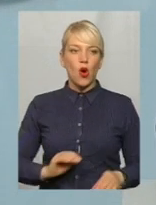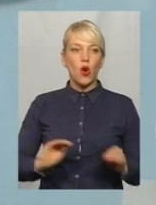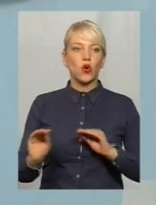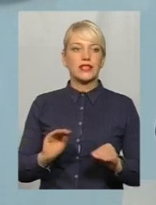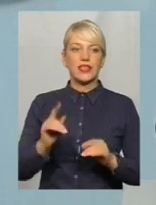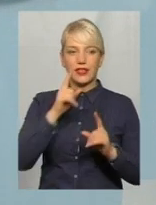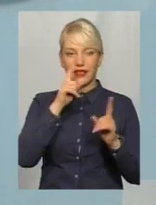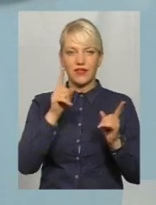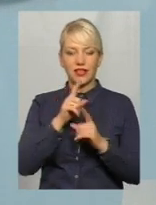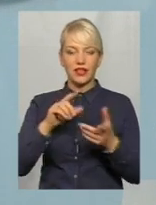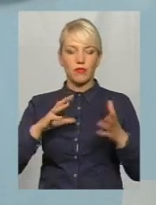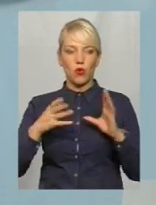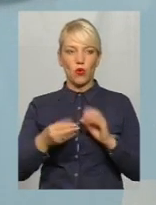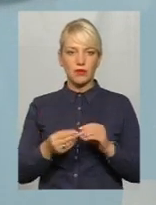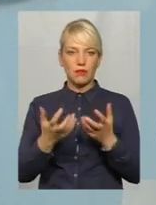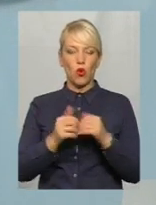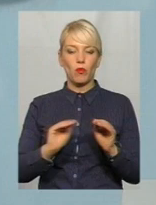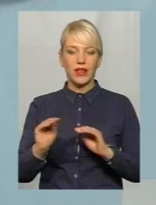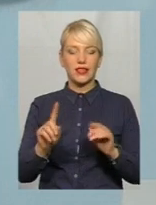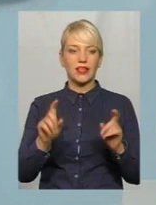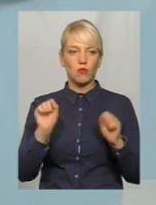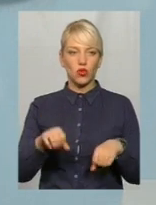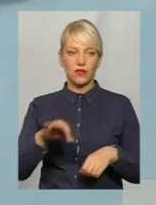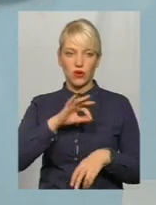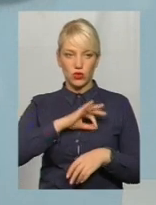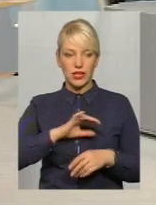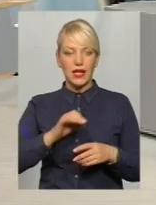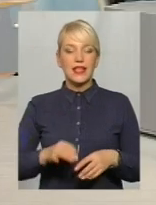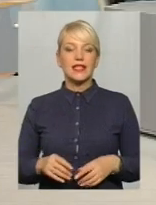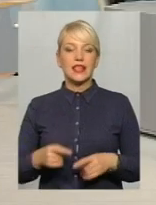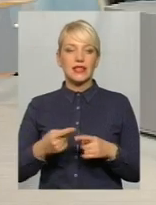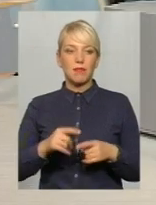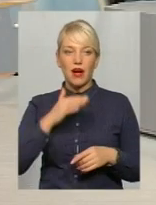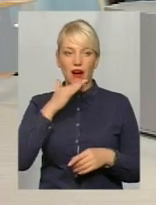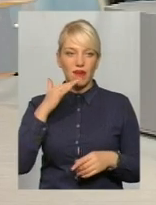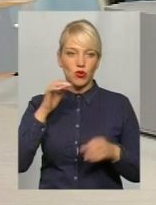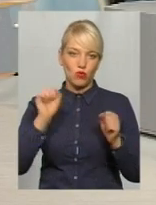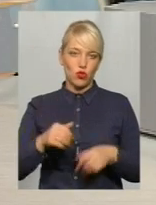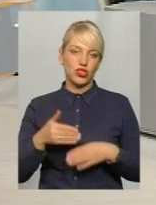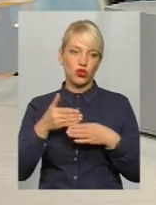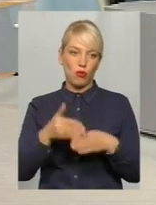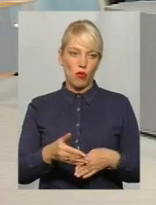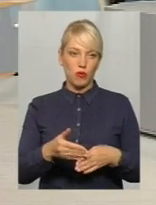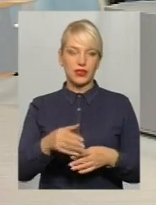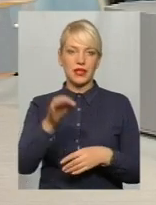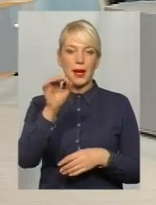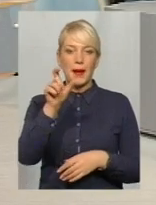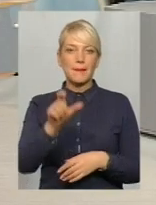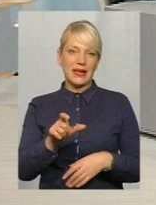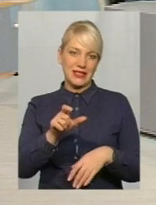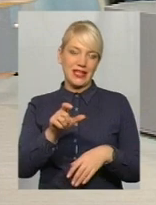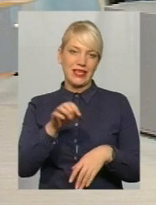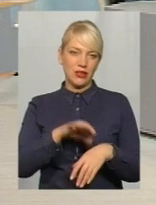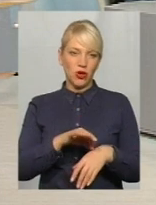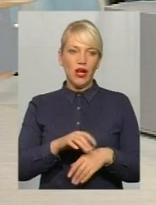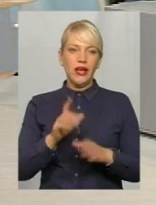невеликим обсягом обладнання, який може використовувати, насправді достатньо багато може допомогти пацієнту. І